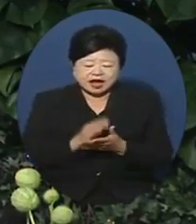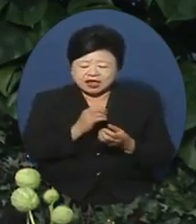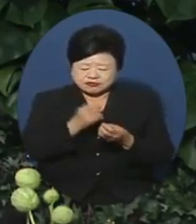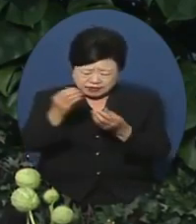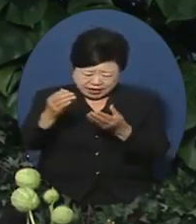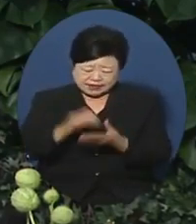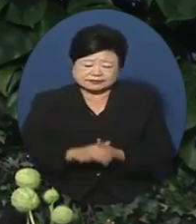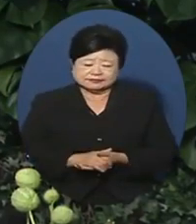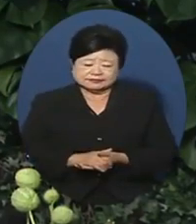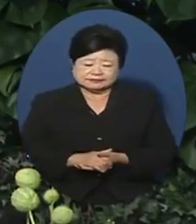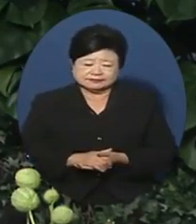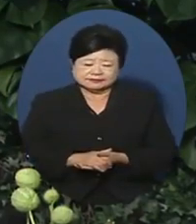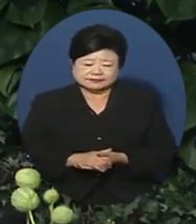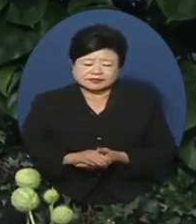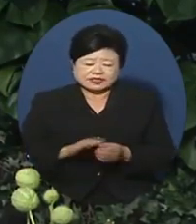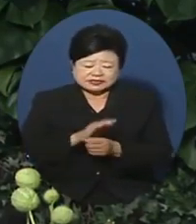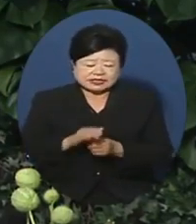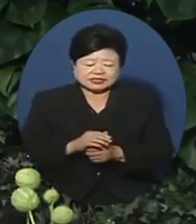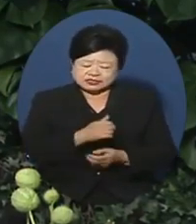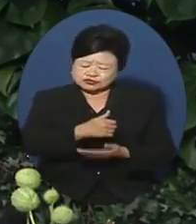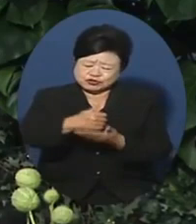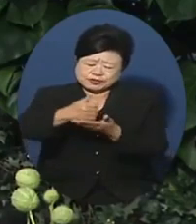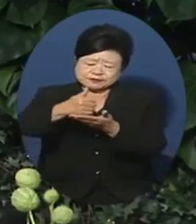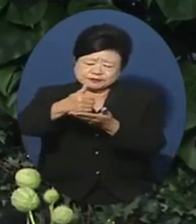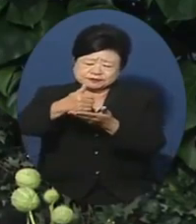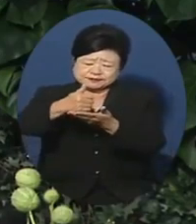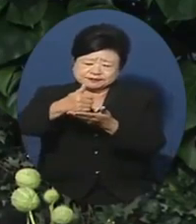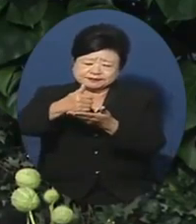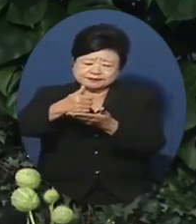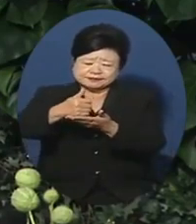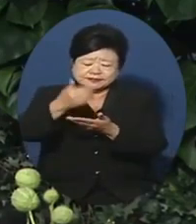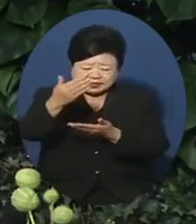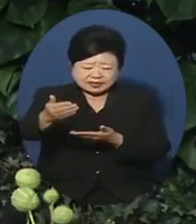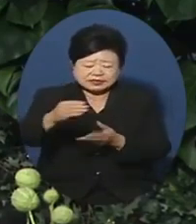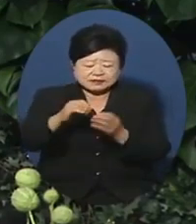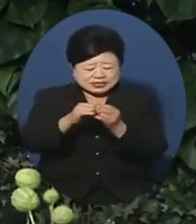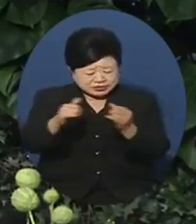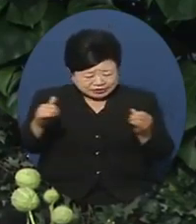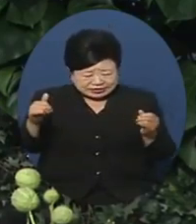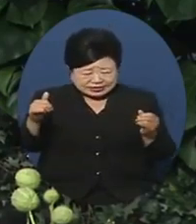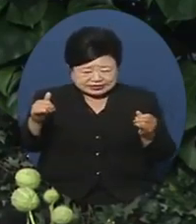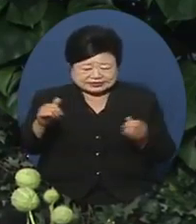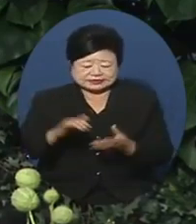할렐루야. 오 사랑하시는 주여, 당신의 백성들이